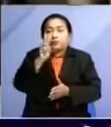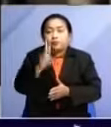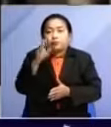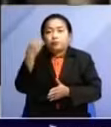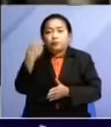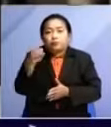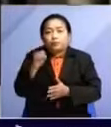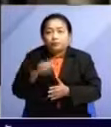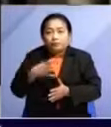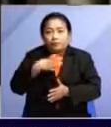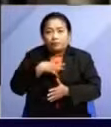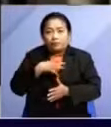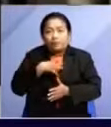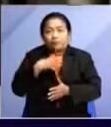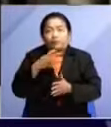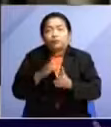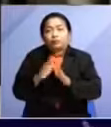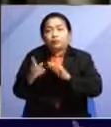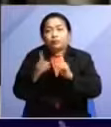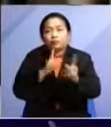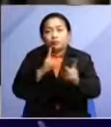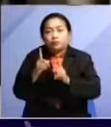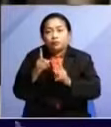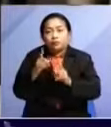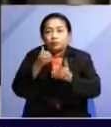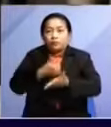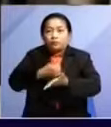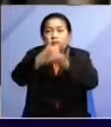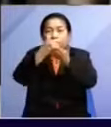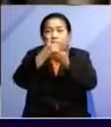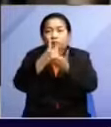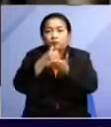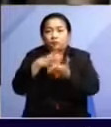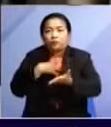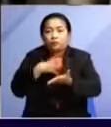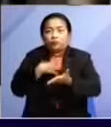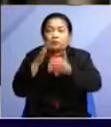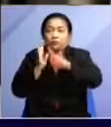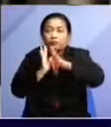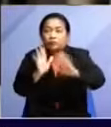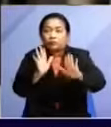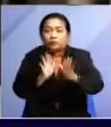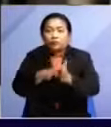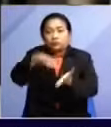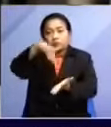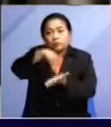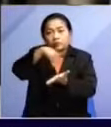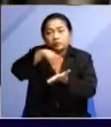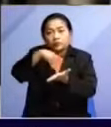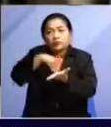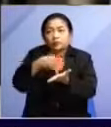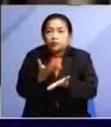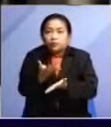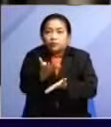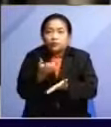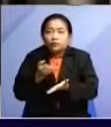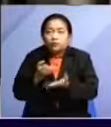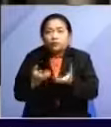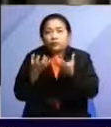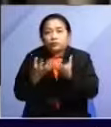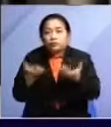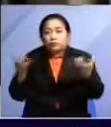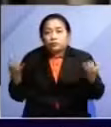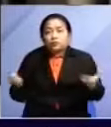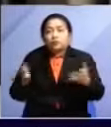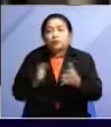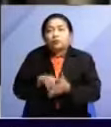การที่สู้ขอยืมไก่อุปกรณ์ในจากนั้นเธอคือจะ